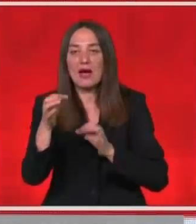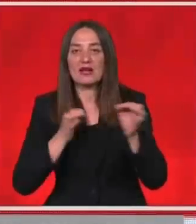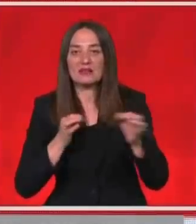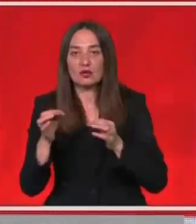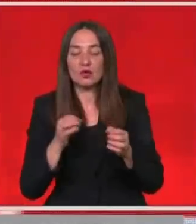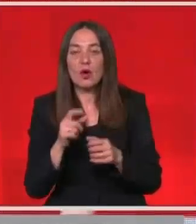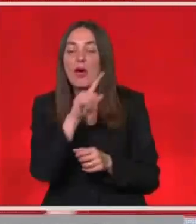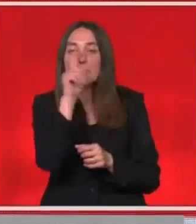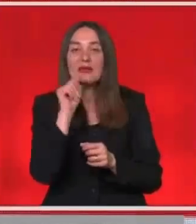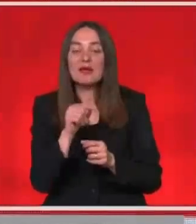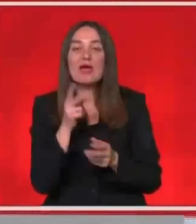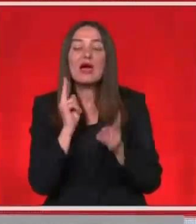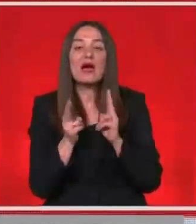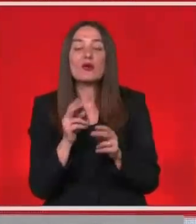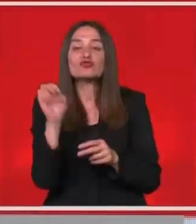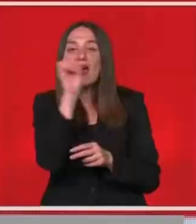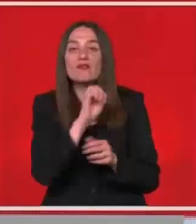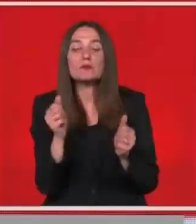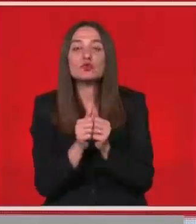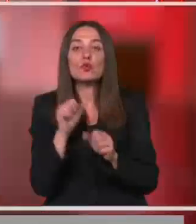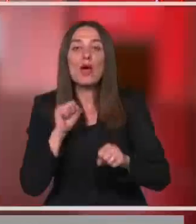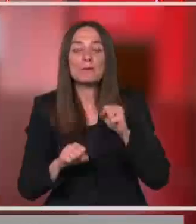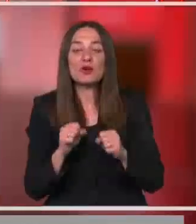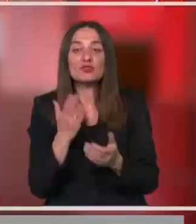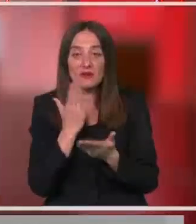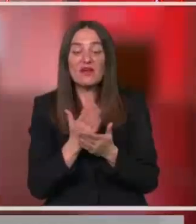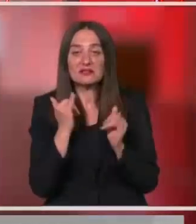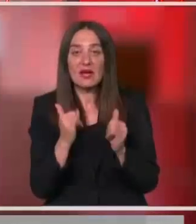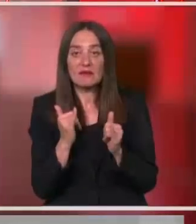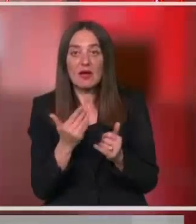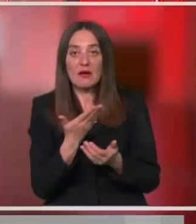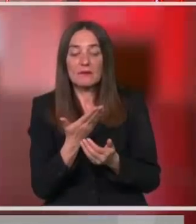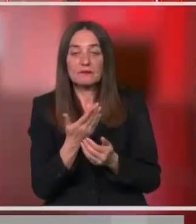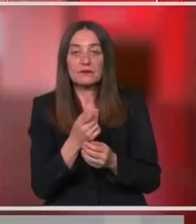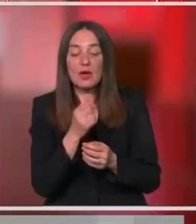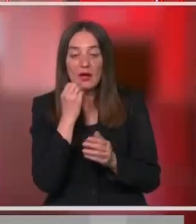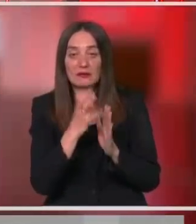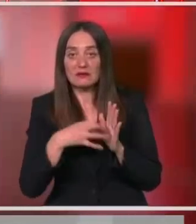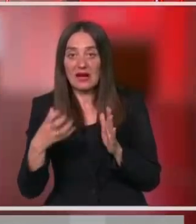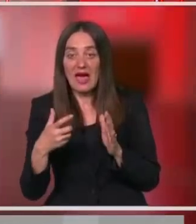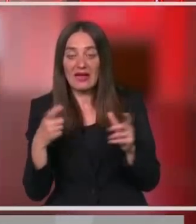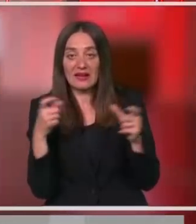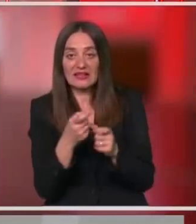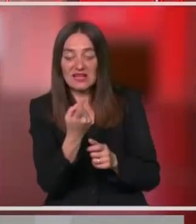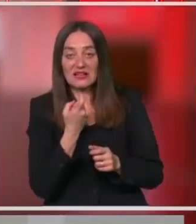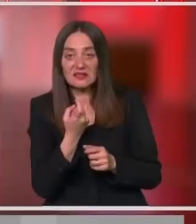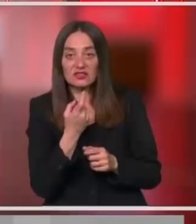arhitekturu. Pitanje je kako će se Evropska unija ponašati. Već sada, dok traje kriza